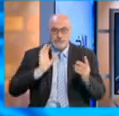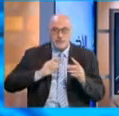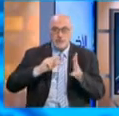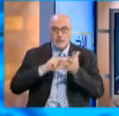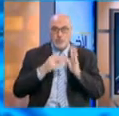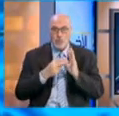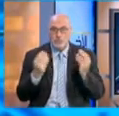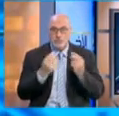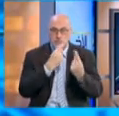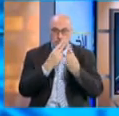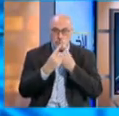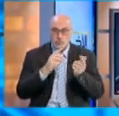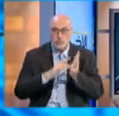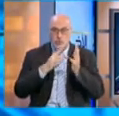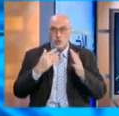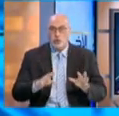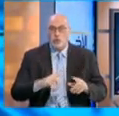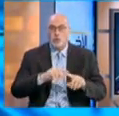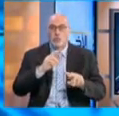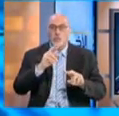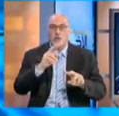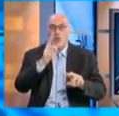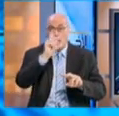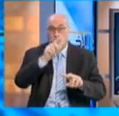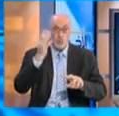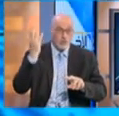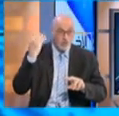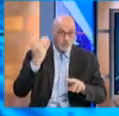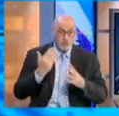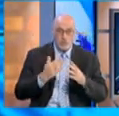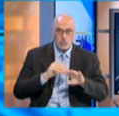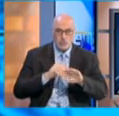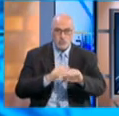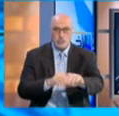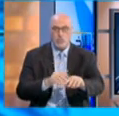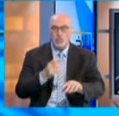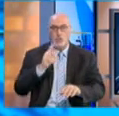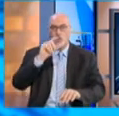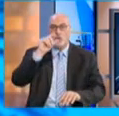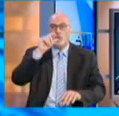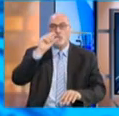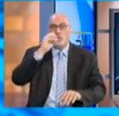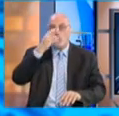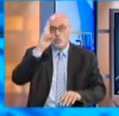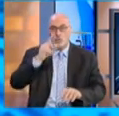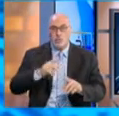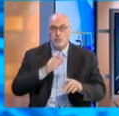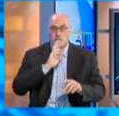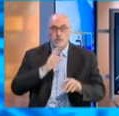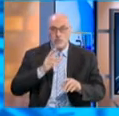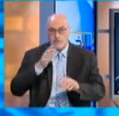مسار المفاوضات الذي شرع فيه بأنطاليا التركية. وينتظر أن يتوجه غوتيريس بعد زيارته لروسيا إلى